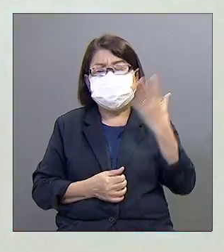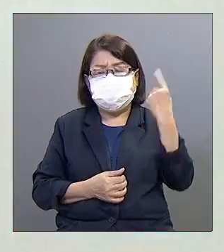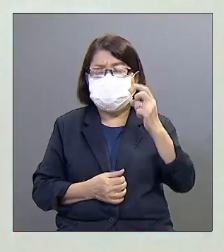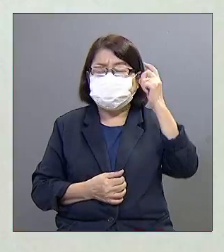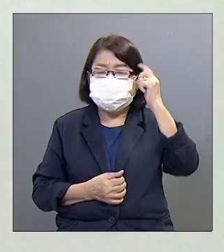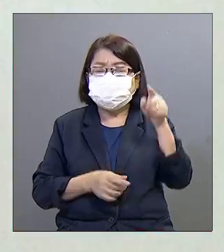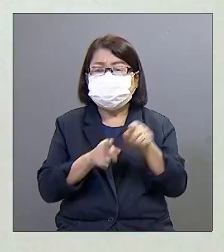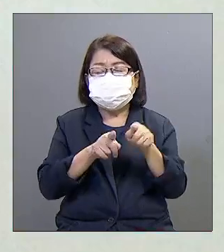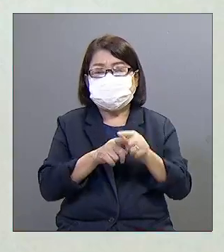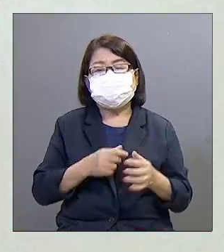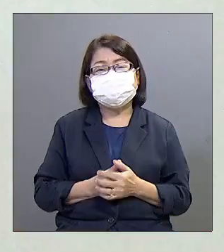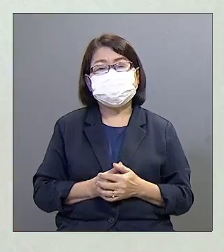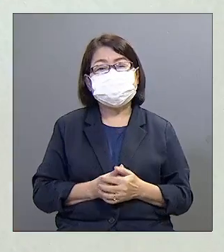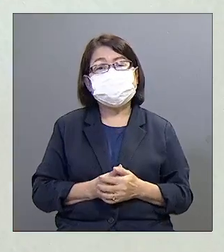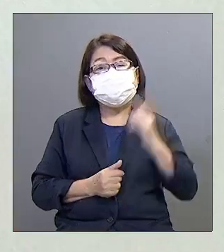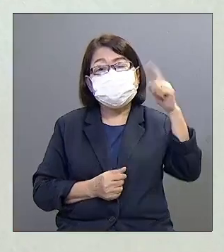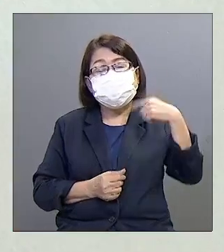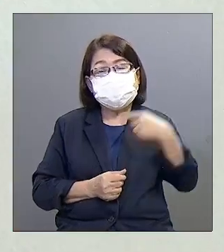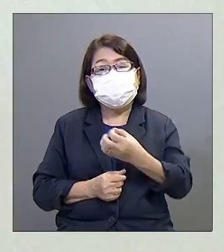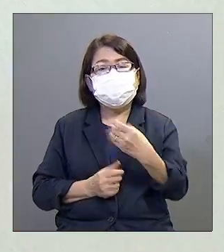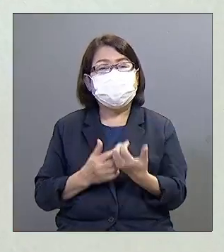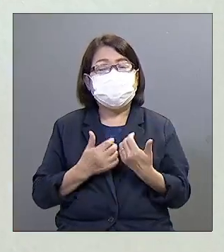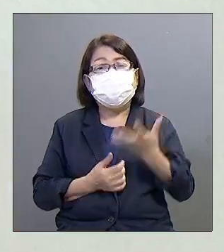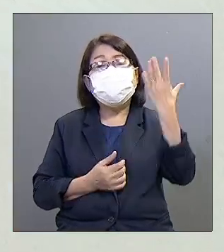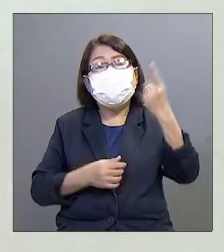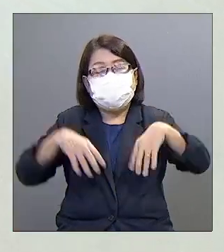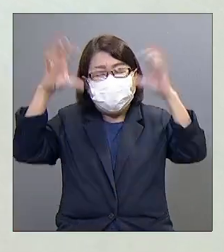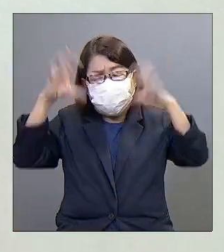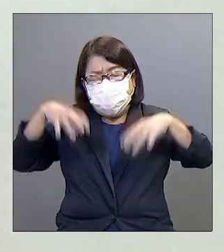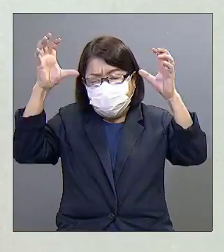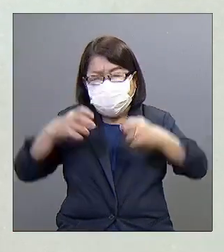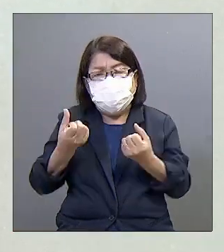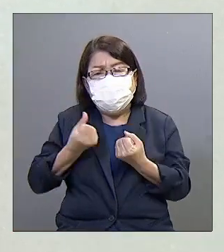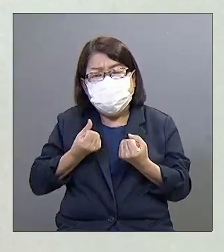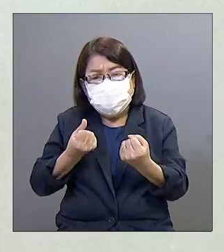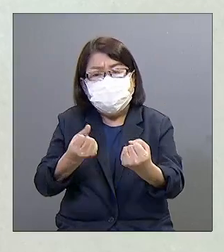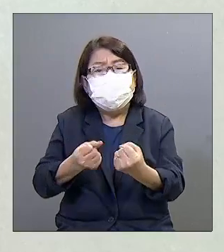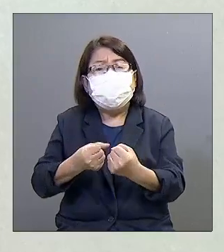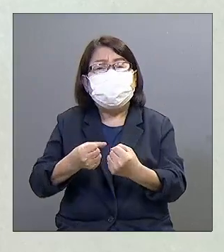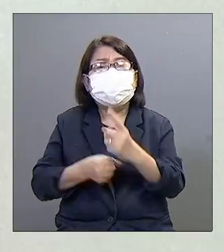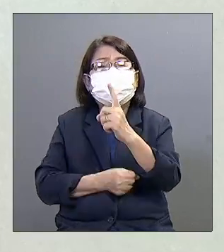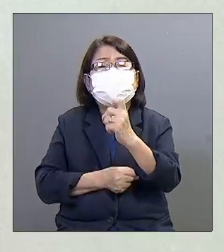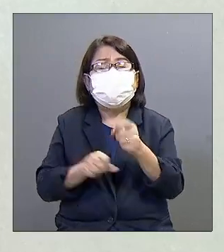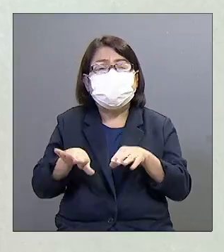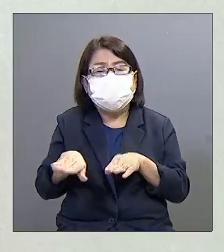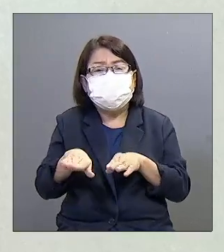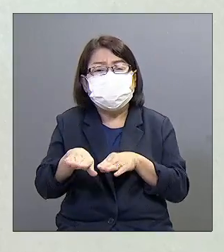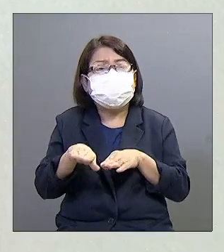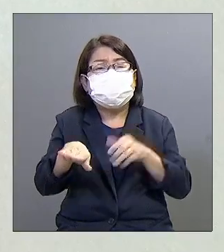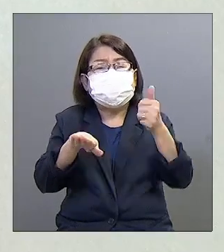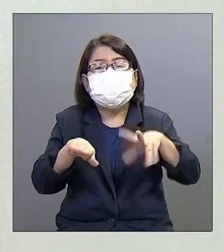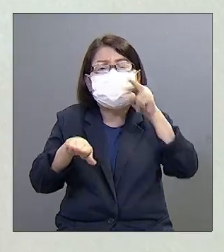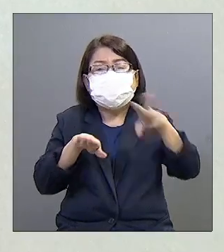คุณพิชชาตา บอกวประทนธานีตกหนกมากเมื่วานรถจดเสียหลายคันเลยบนท้องถนน แถมเส้นรงสิธ